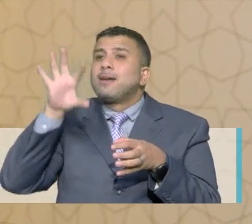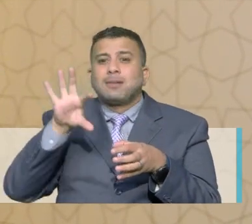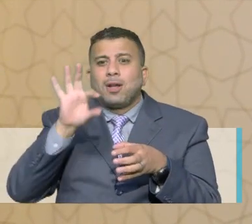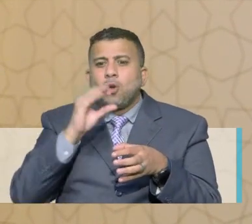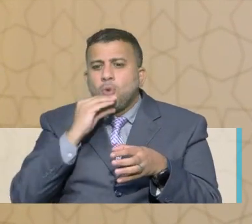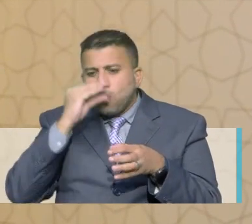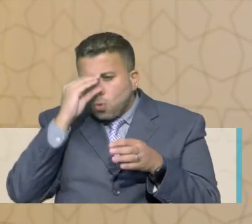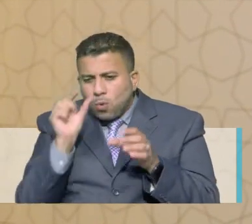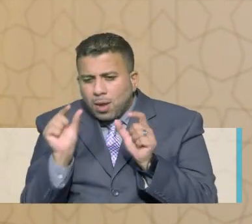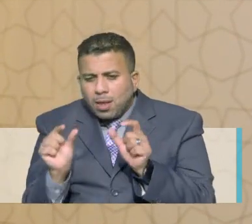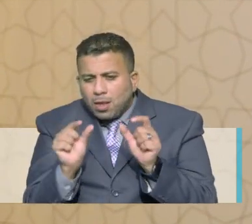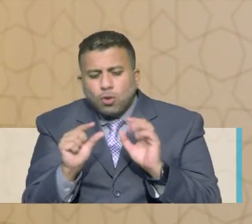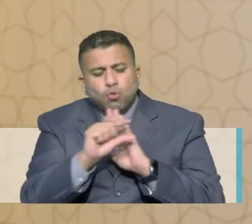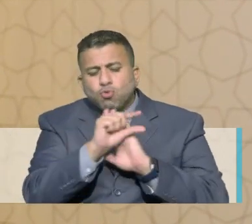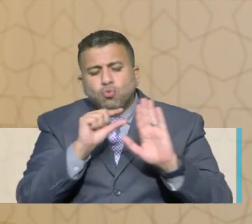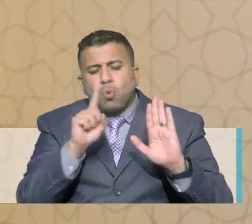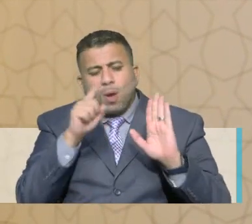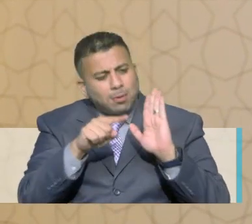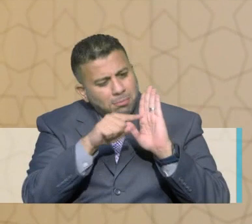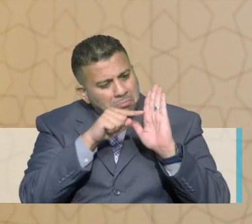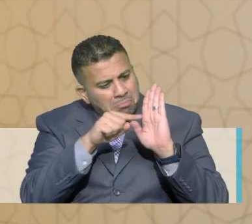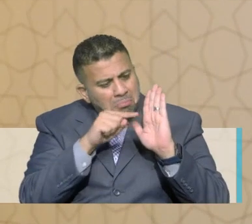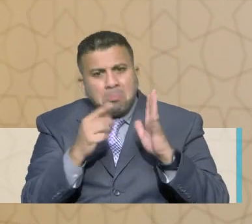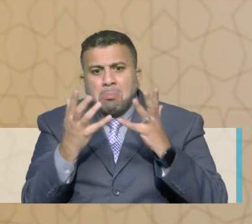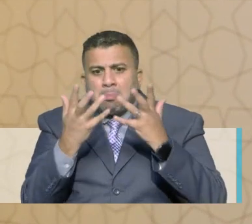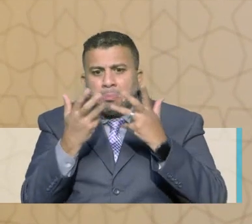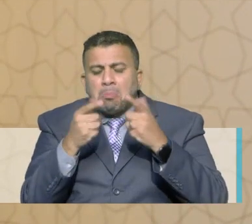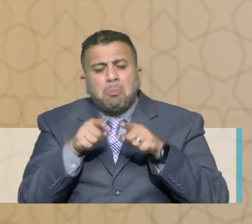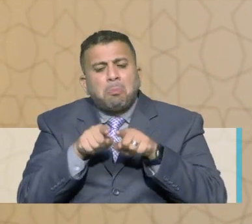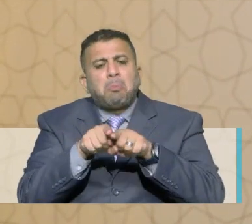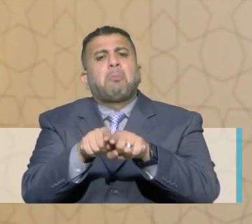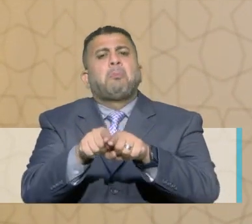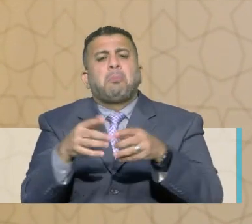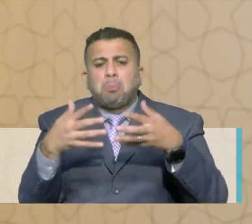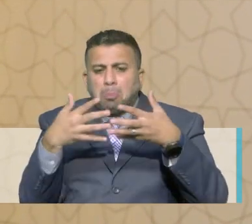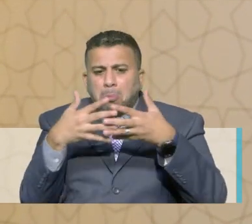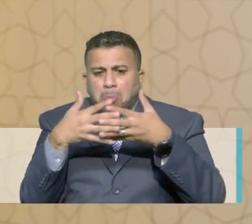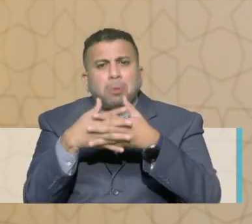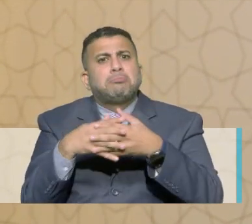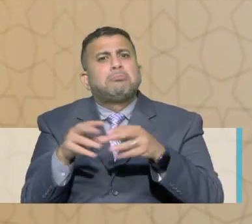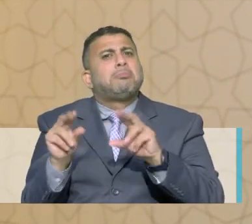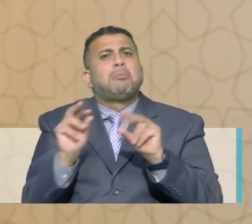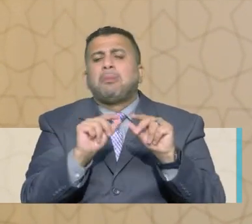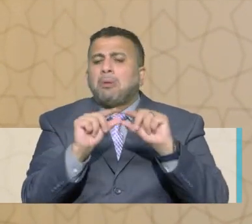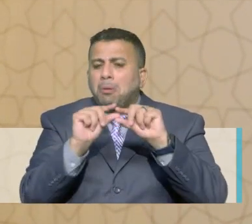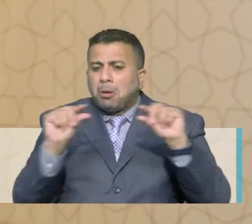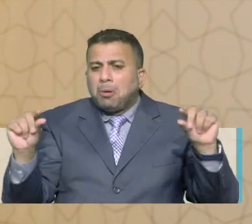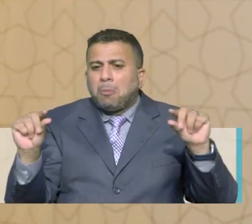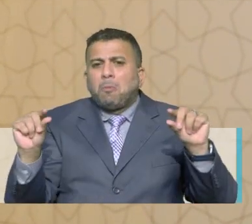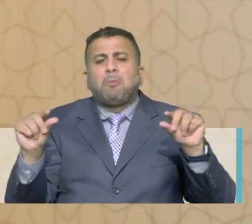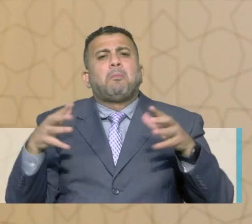في القران الكريم في الصوره الواحده تكون متناسقه منسجمه ثقه وتكون